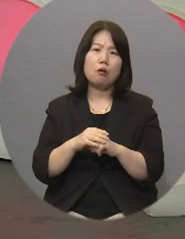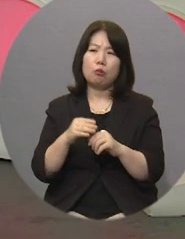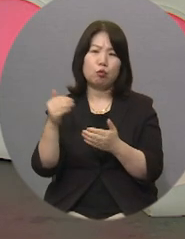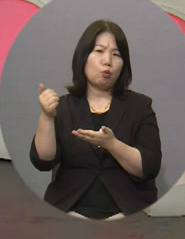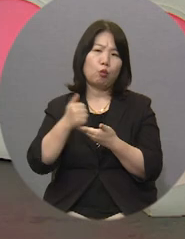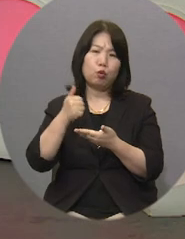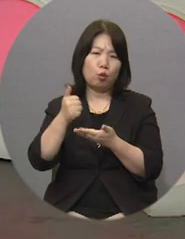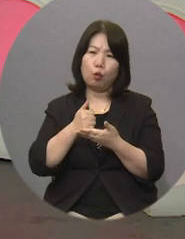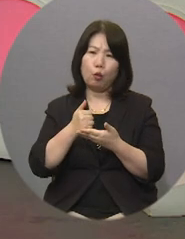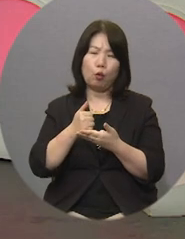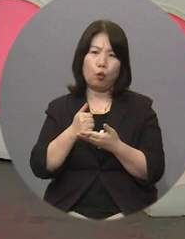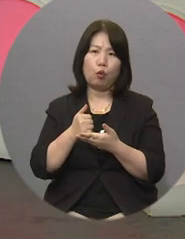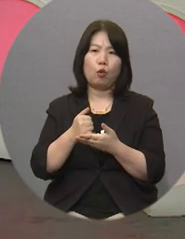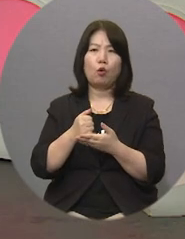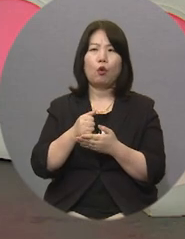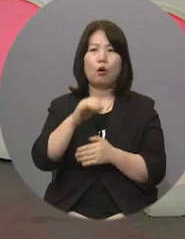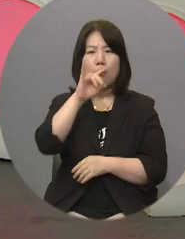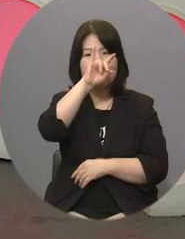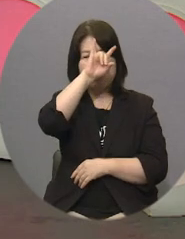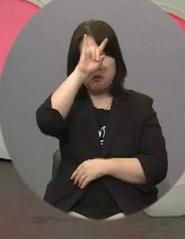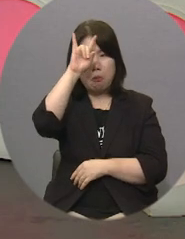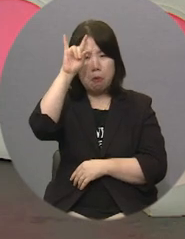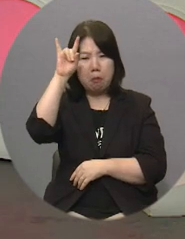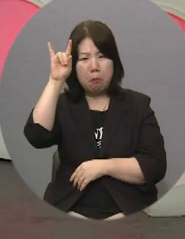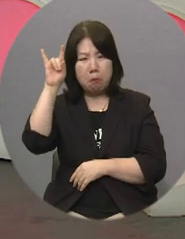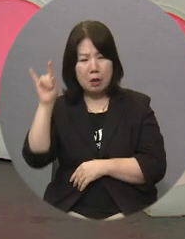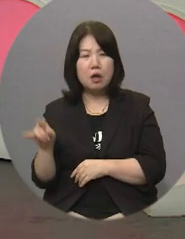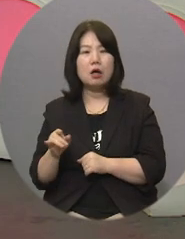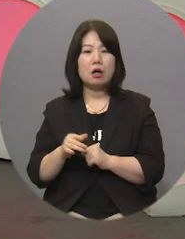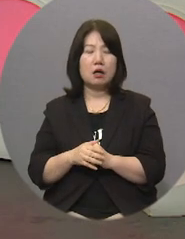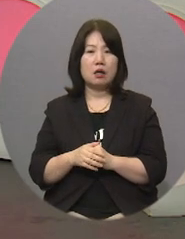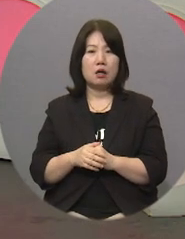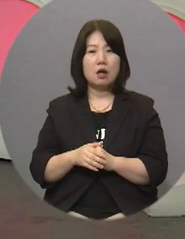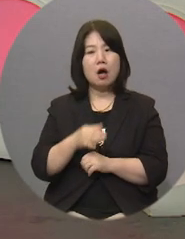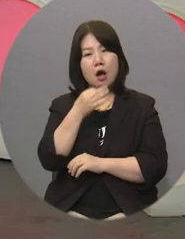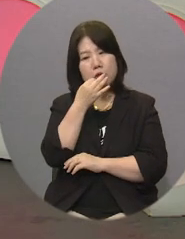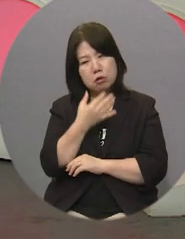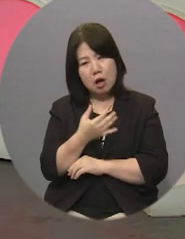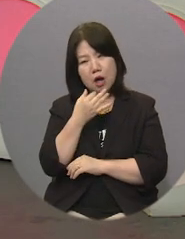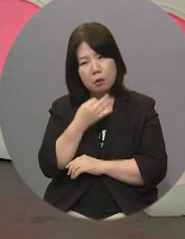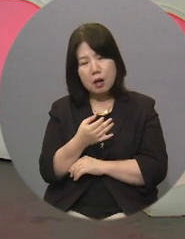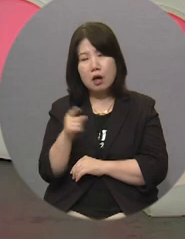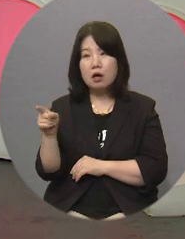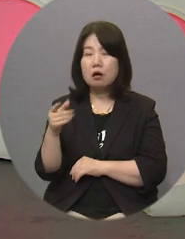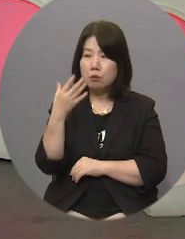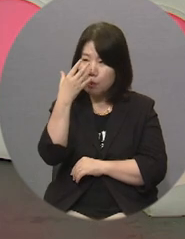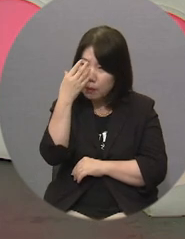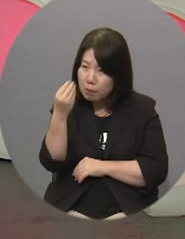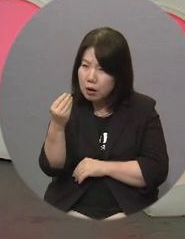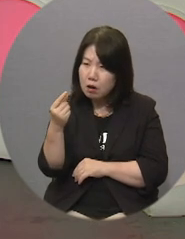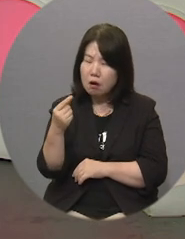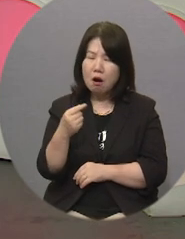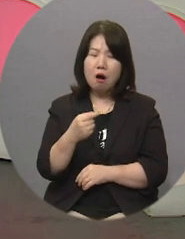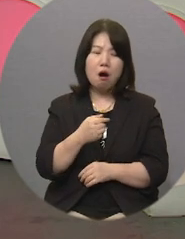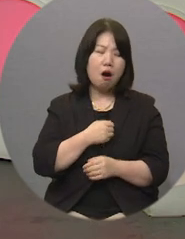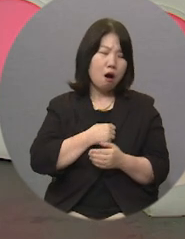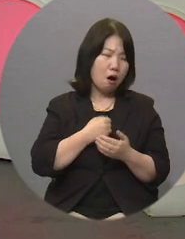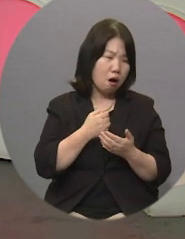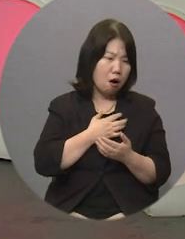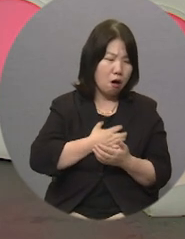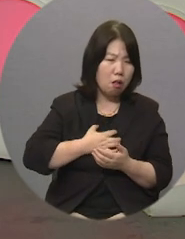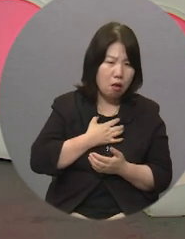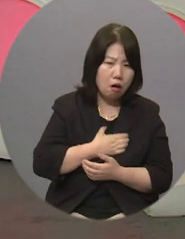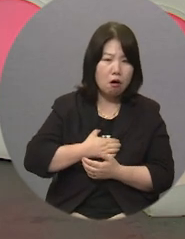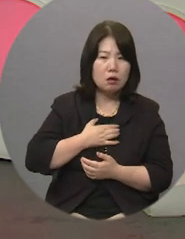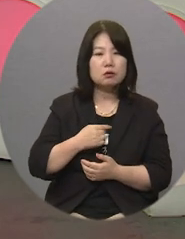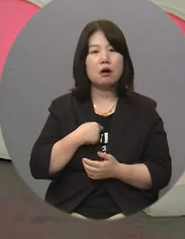손님이 좀처럼 찾아오지 않았고, 힘들어하는 이모를 지켜보며 억장이 무너지는 것 같았습니다.